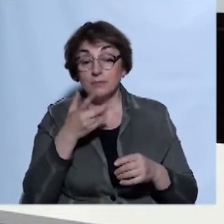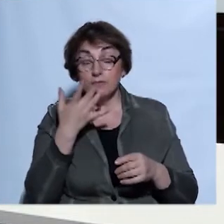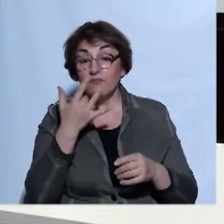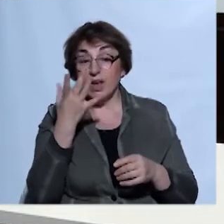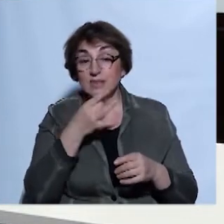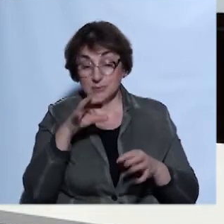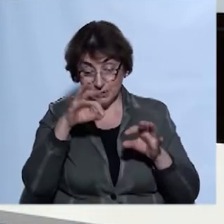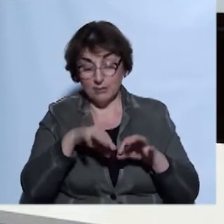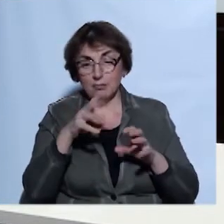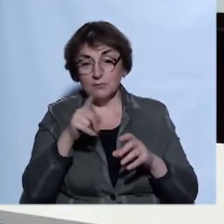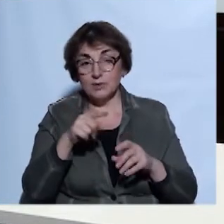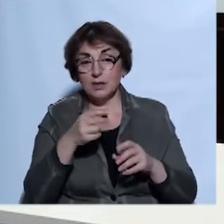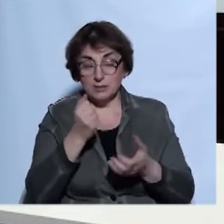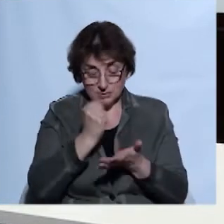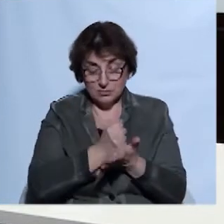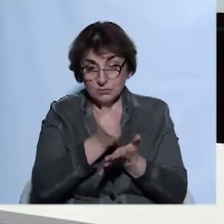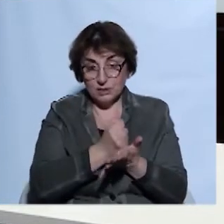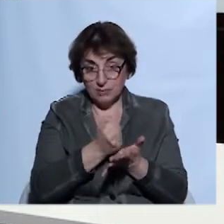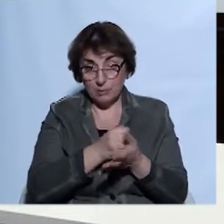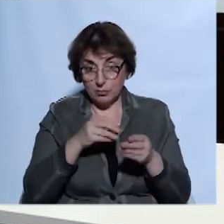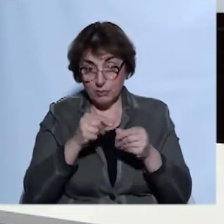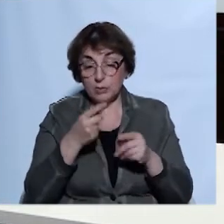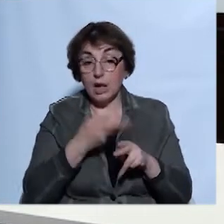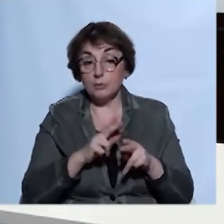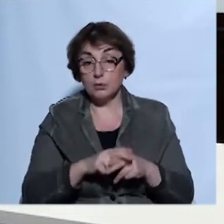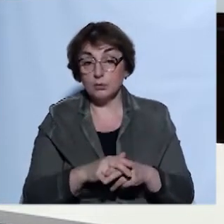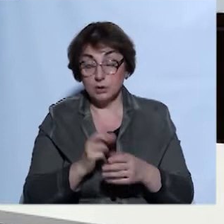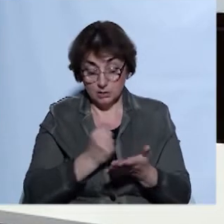Ამიტომ დაფხვიერებულ კალიუმის პერმანგანატს